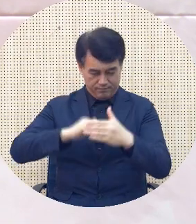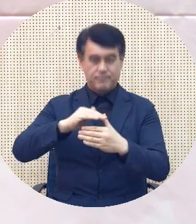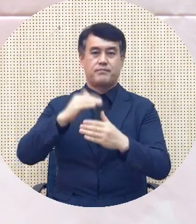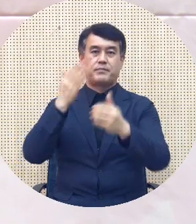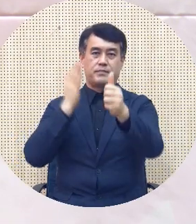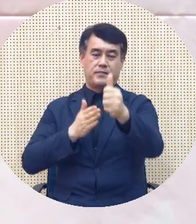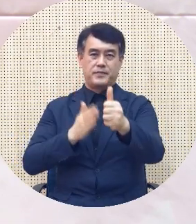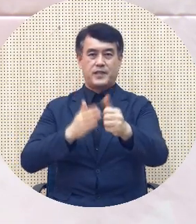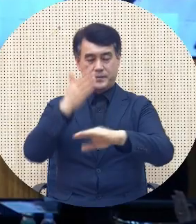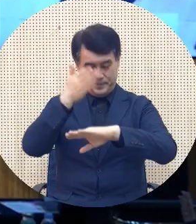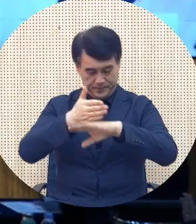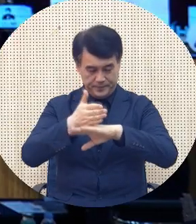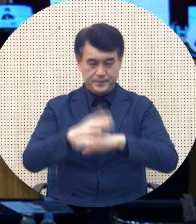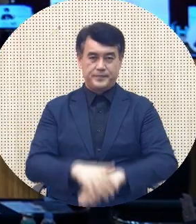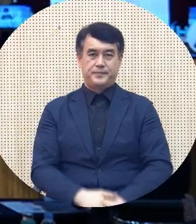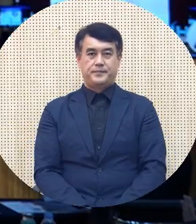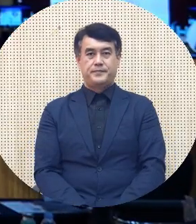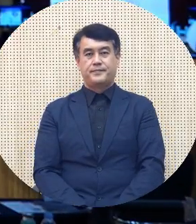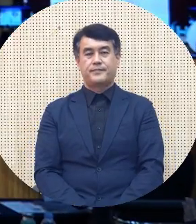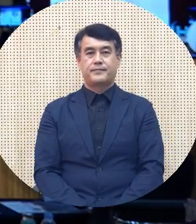기원합니다. 감사합니다.